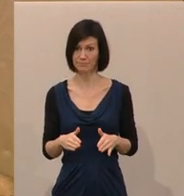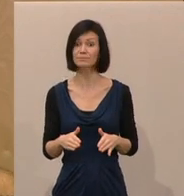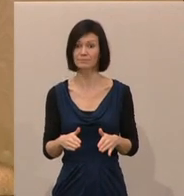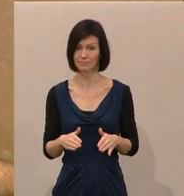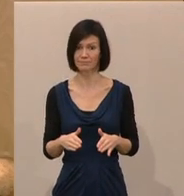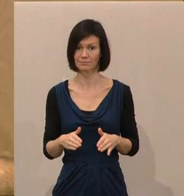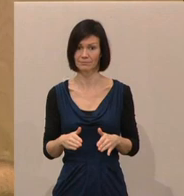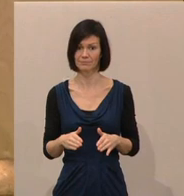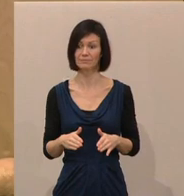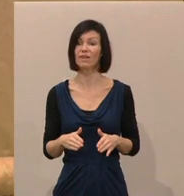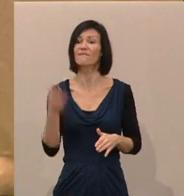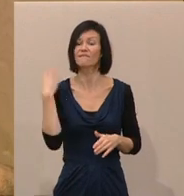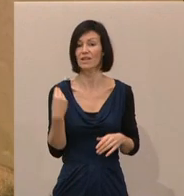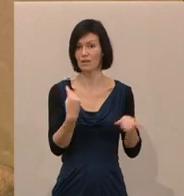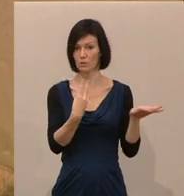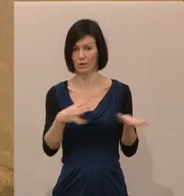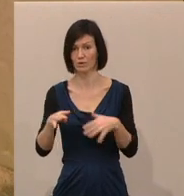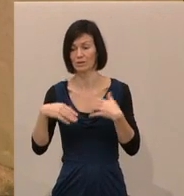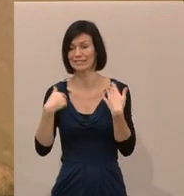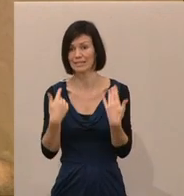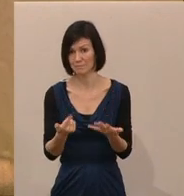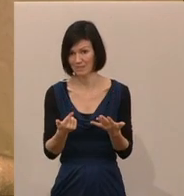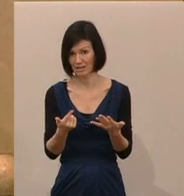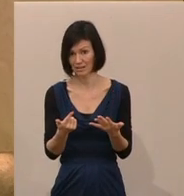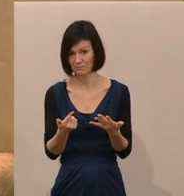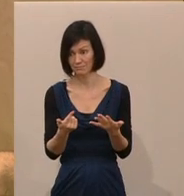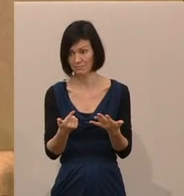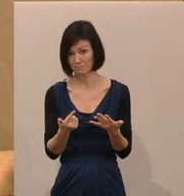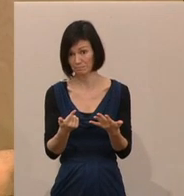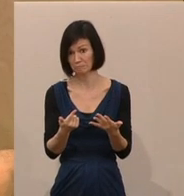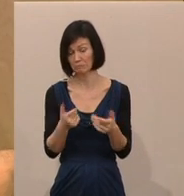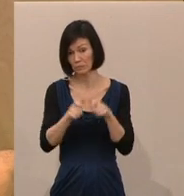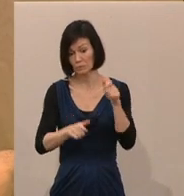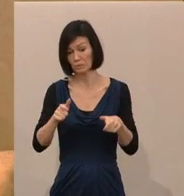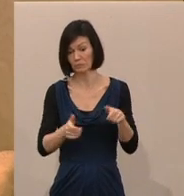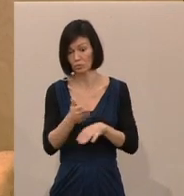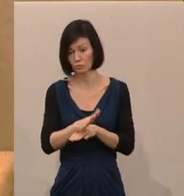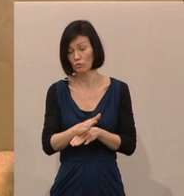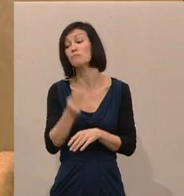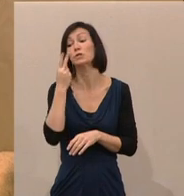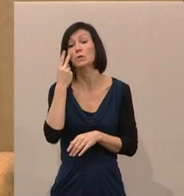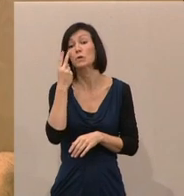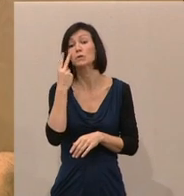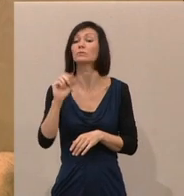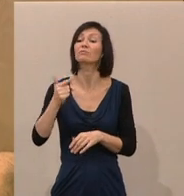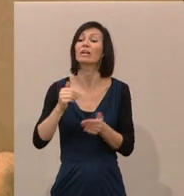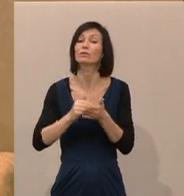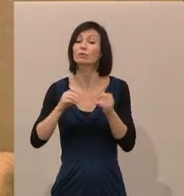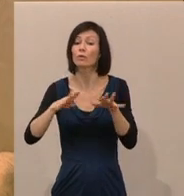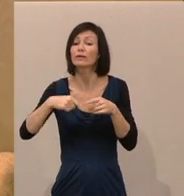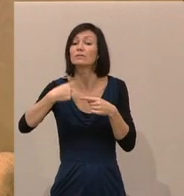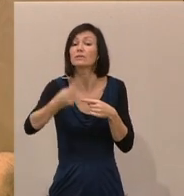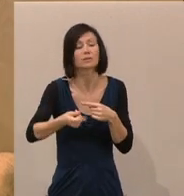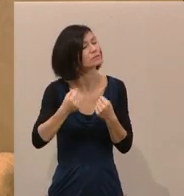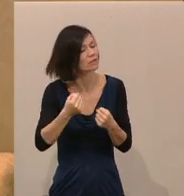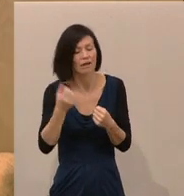wieder 970. Und wenn es nach Ihnen geht, wird es im Jahr 2019